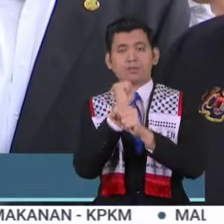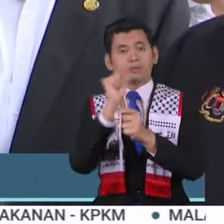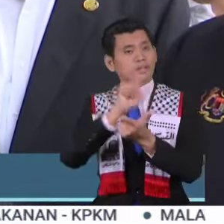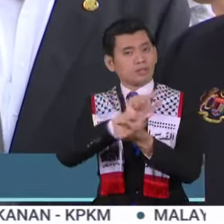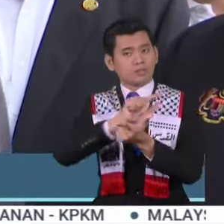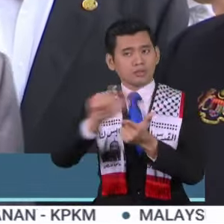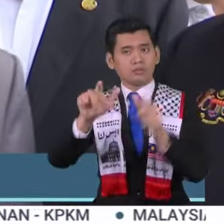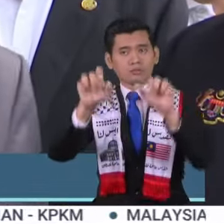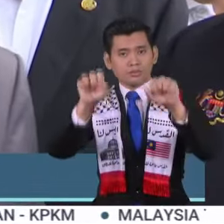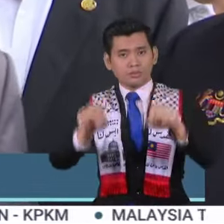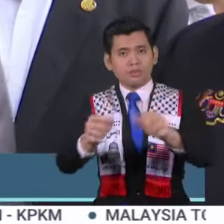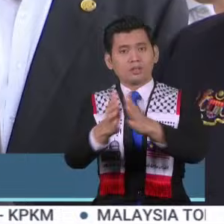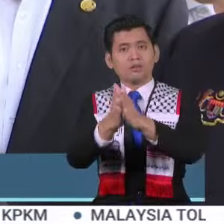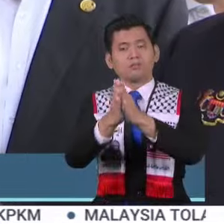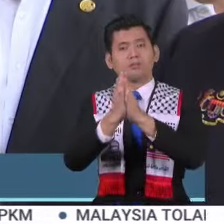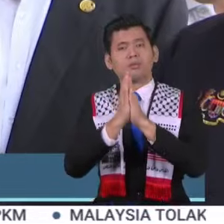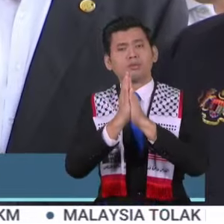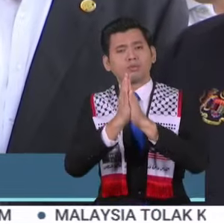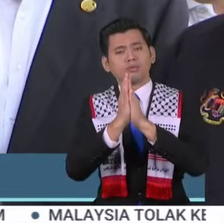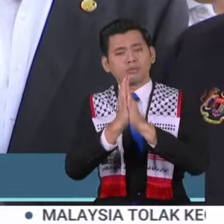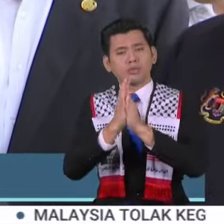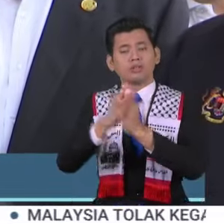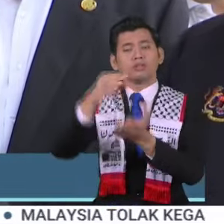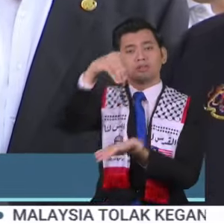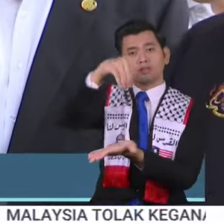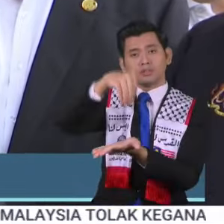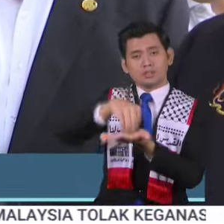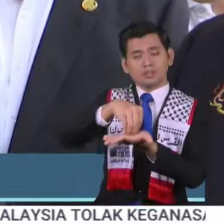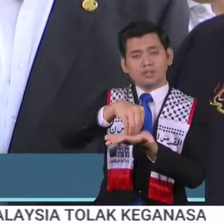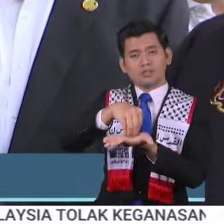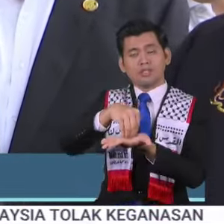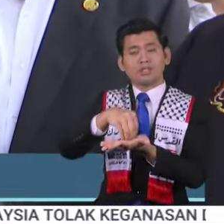untuk merayu di hotline